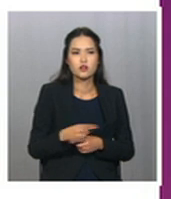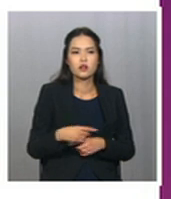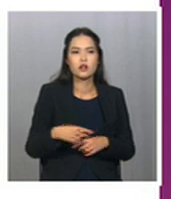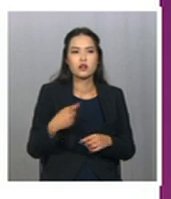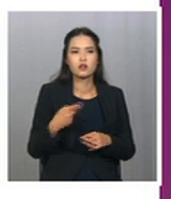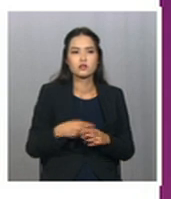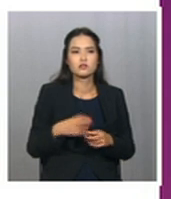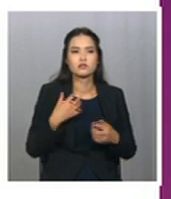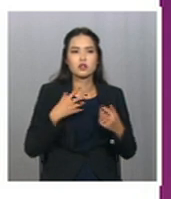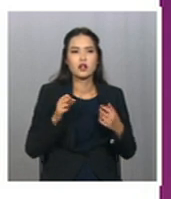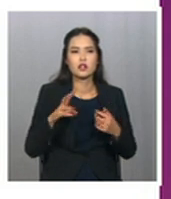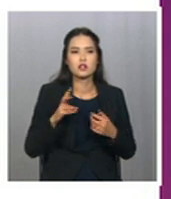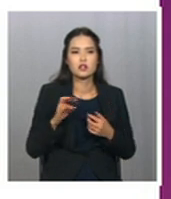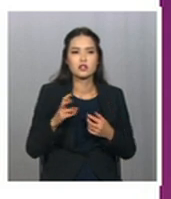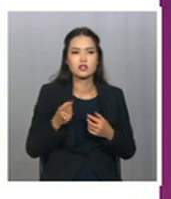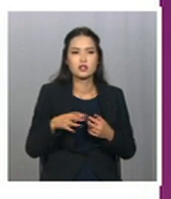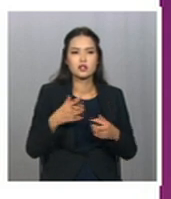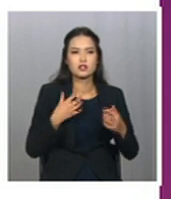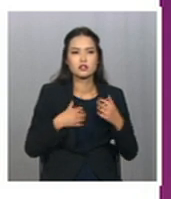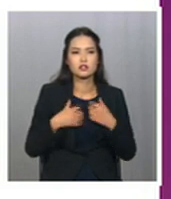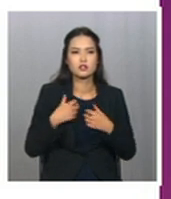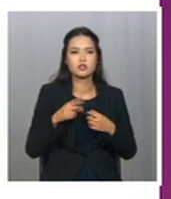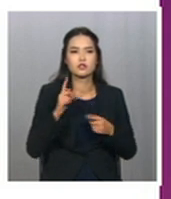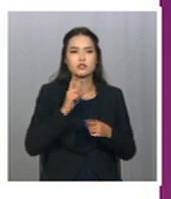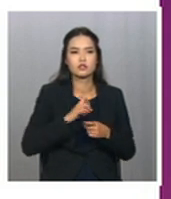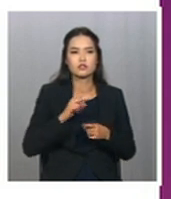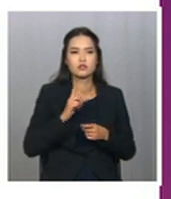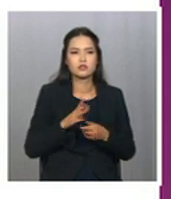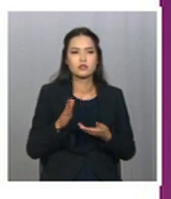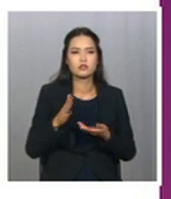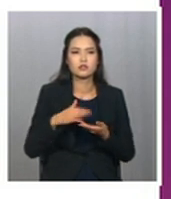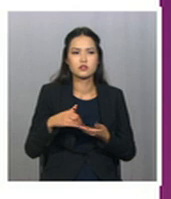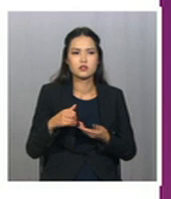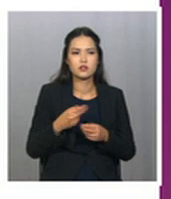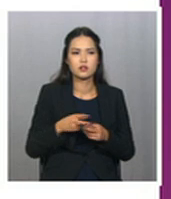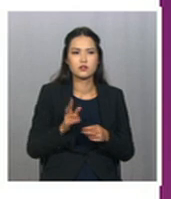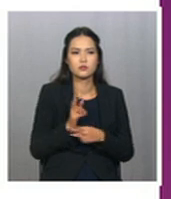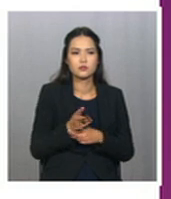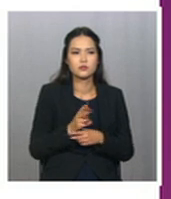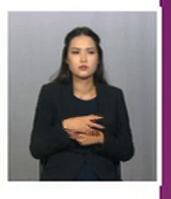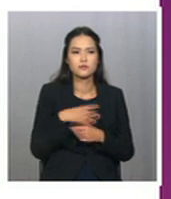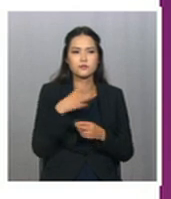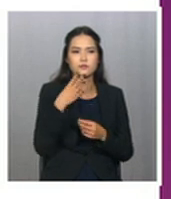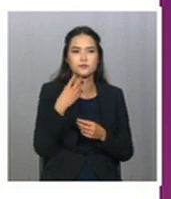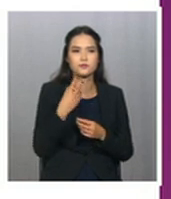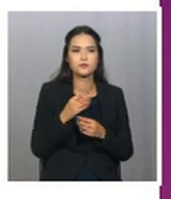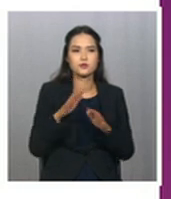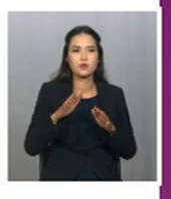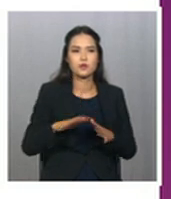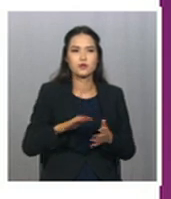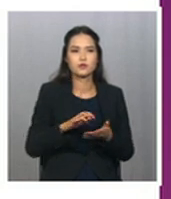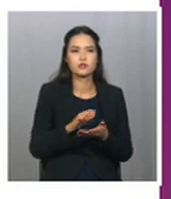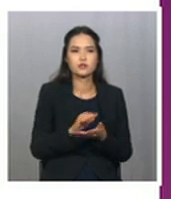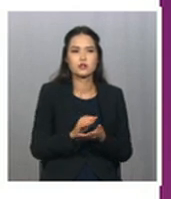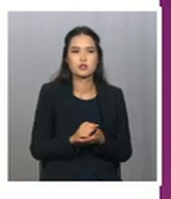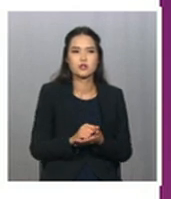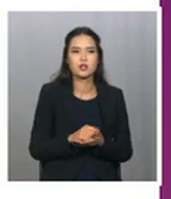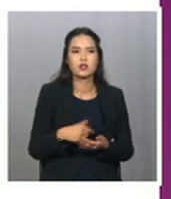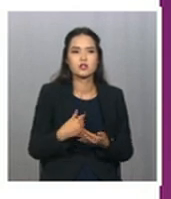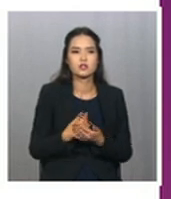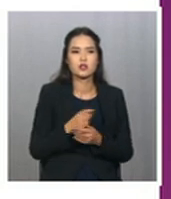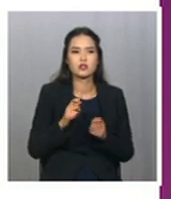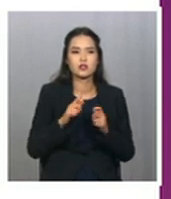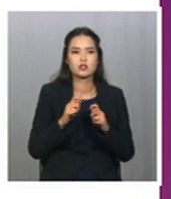күткен сәті, ақыры асыға күткен Алтынай да келіп, президиумнан орын алып, жаңа мектепті